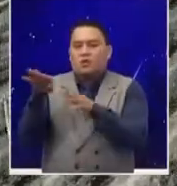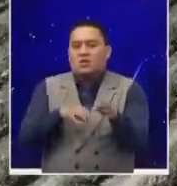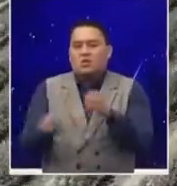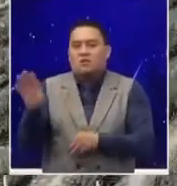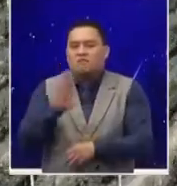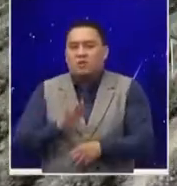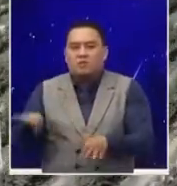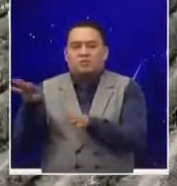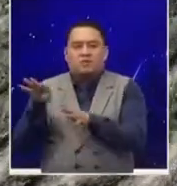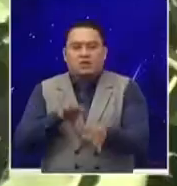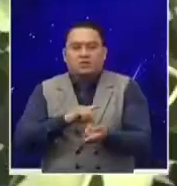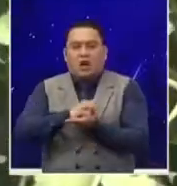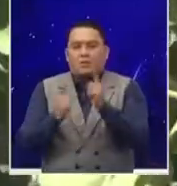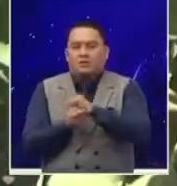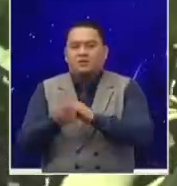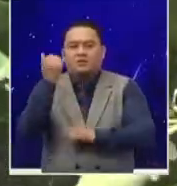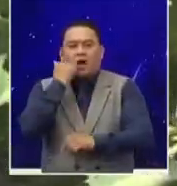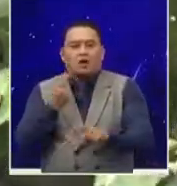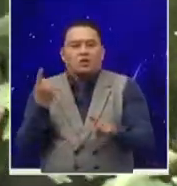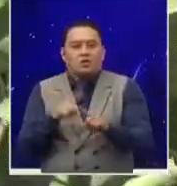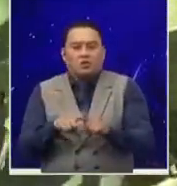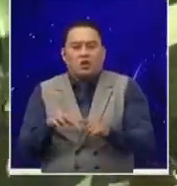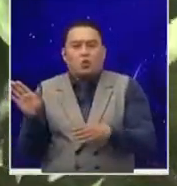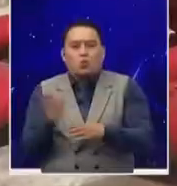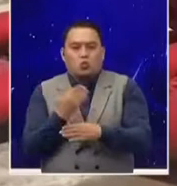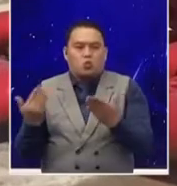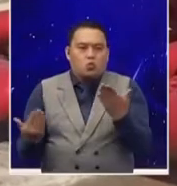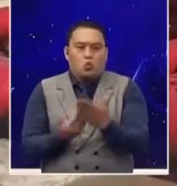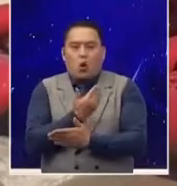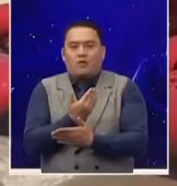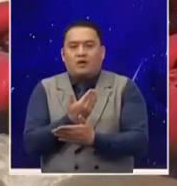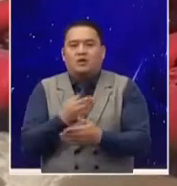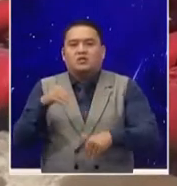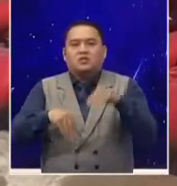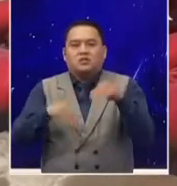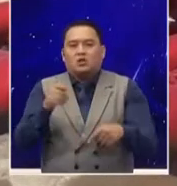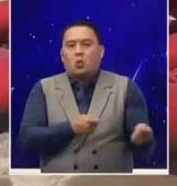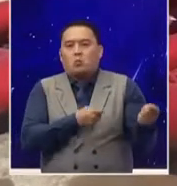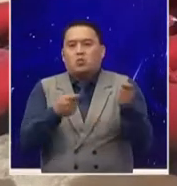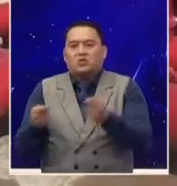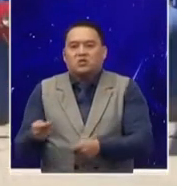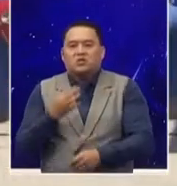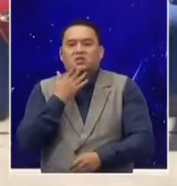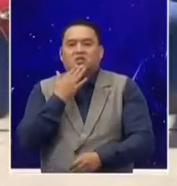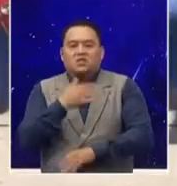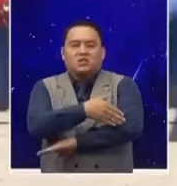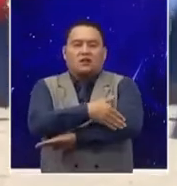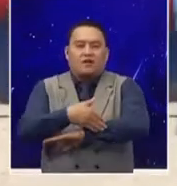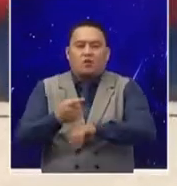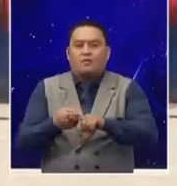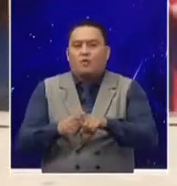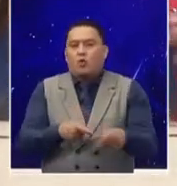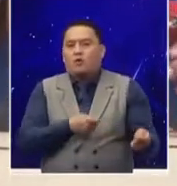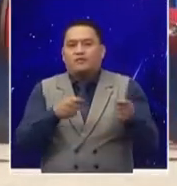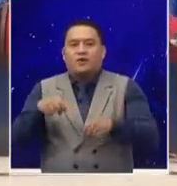европейским стандартам, заменив все старые технологии сорта на новые. Даже саженцы привозят заморские. И каждое дерево